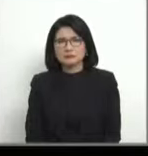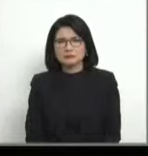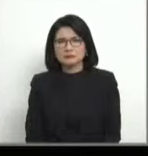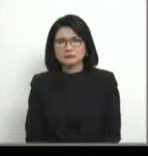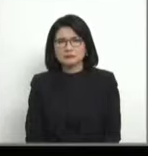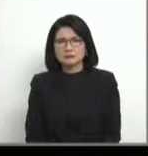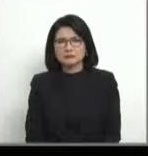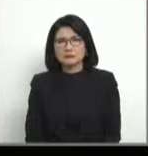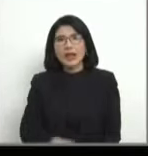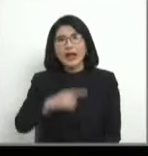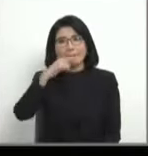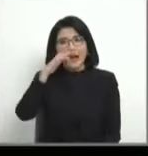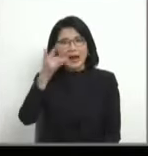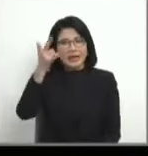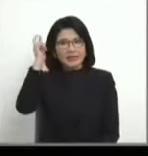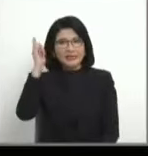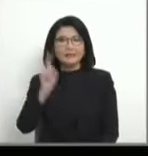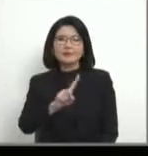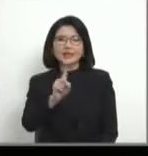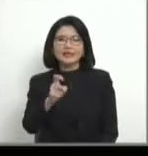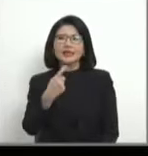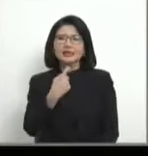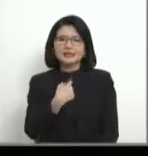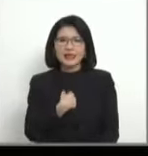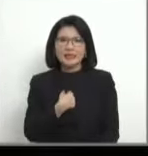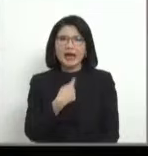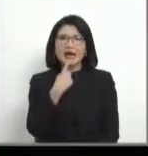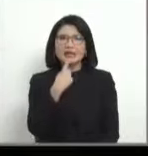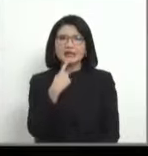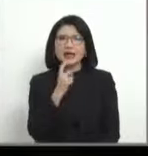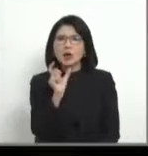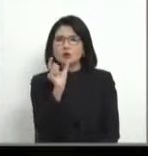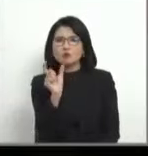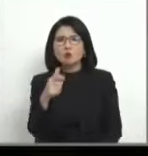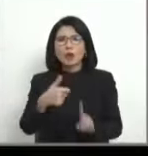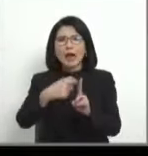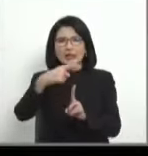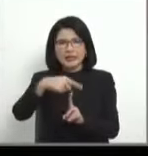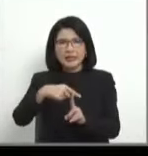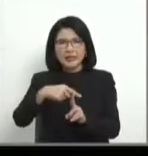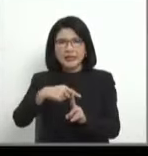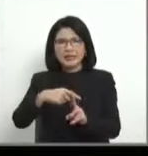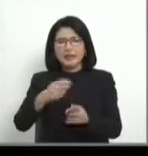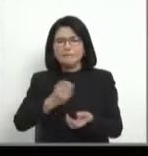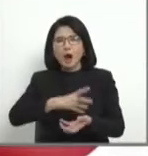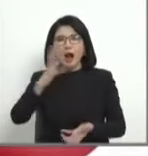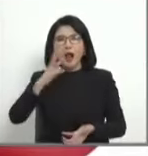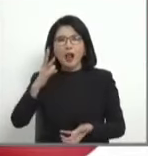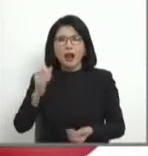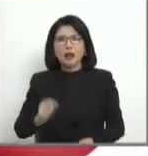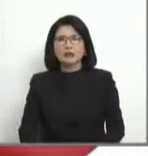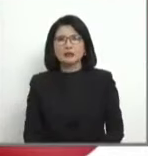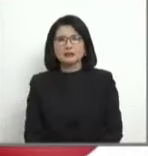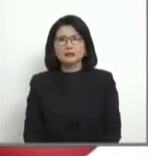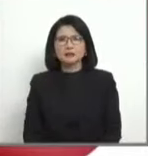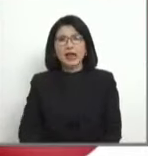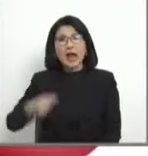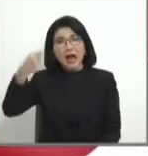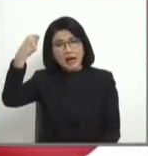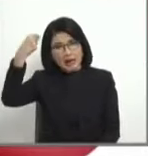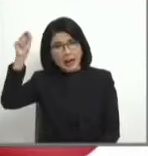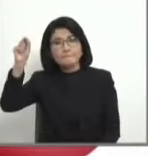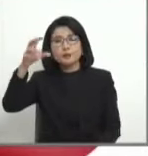Pak Ganjar, ini pertanyaan saya terkait UKT yang mahal itu. Kampus